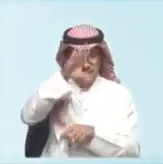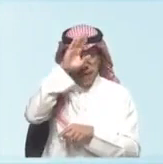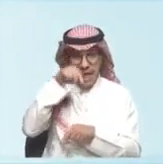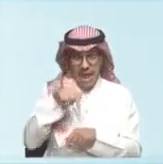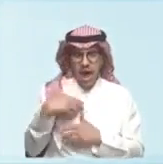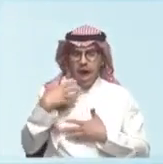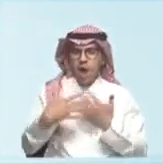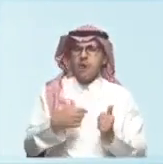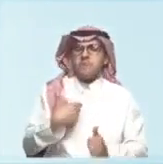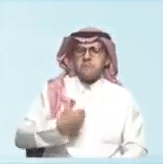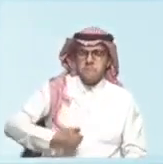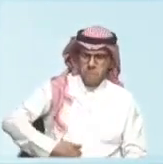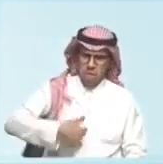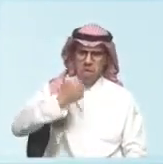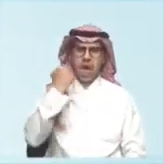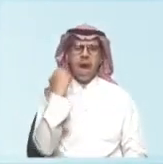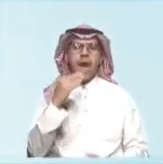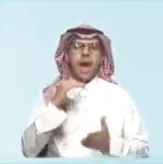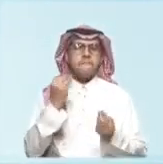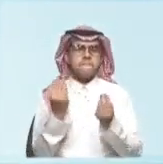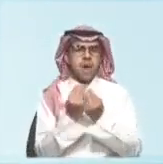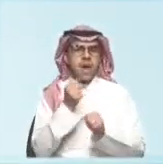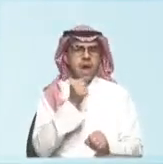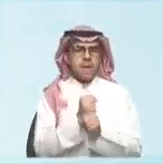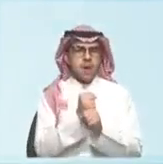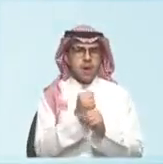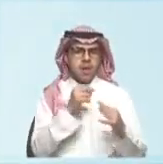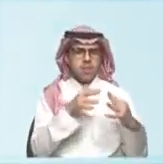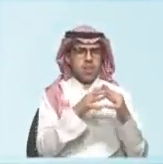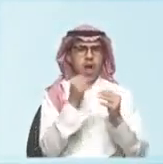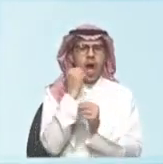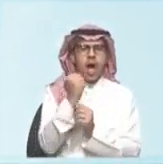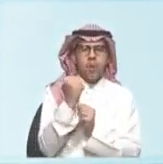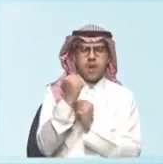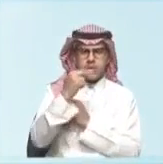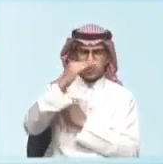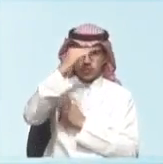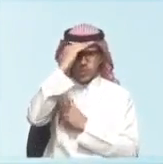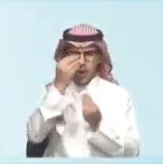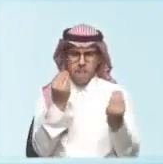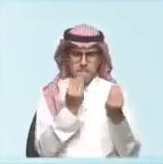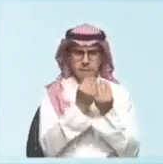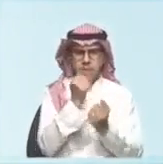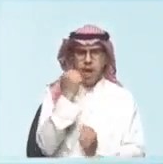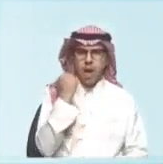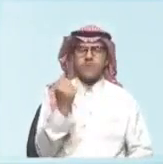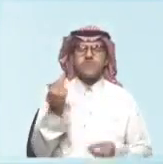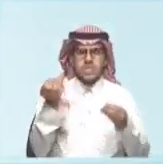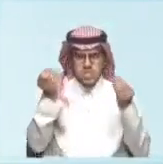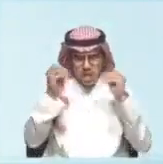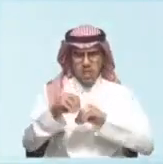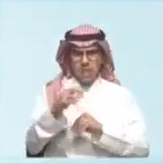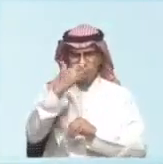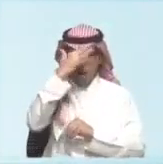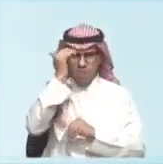قال إننا قادرون جميعا على العمل ضمن تحالف منسق وتنظيم عسكري موحد لمواجهة التهديدات